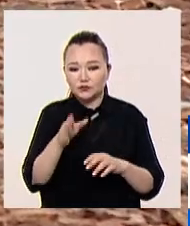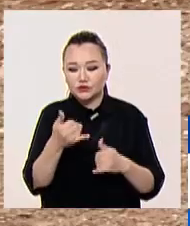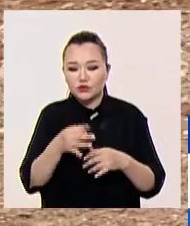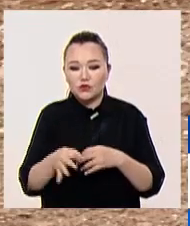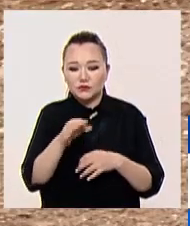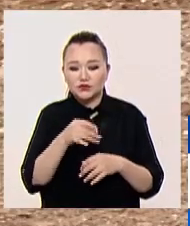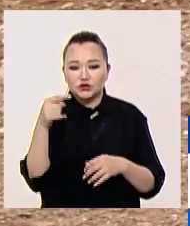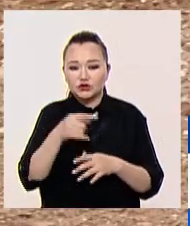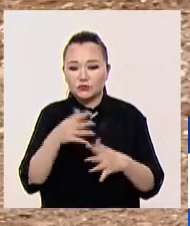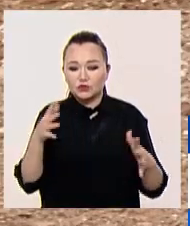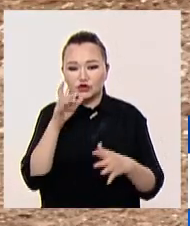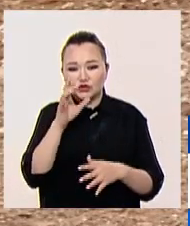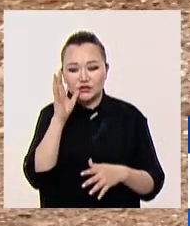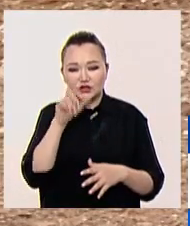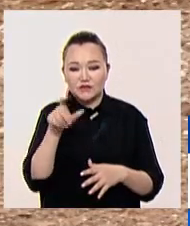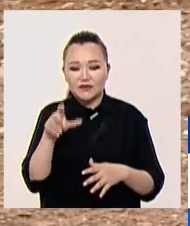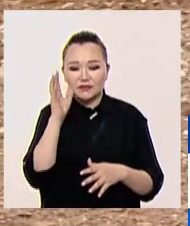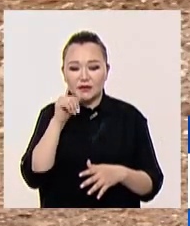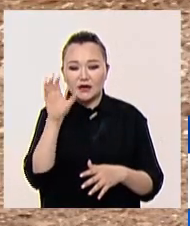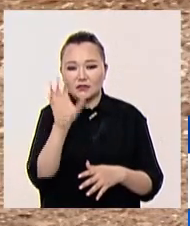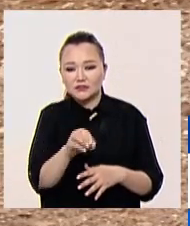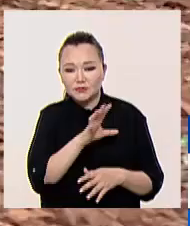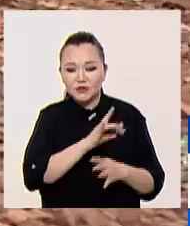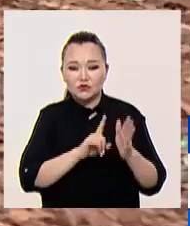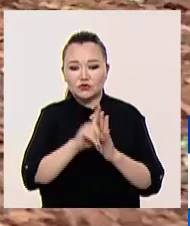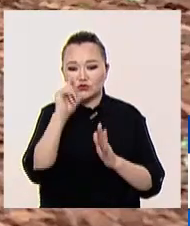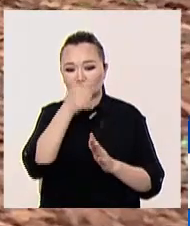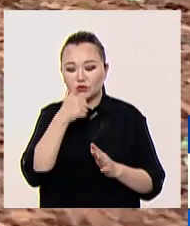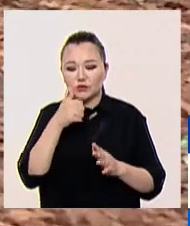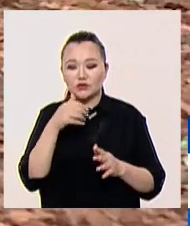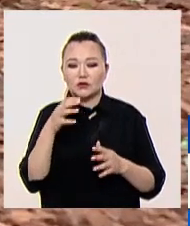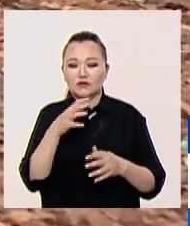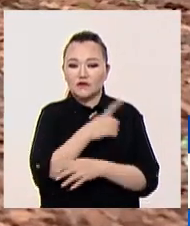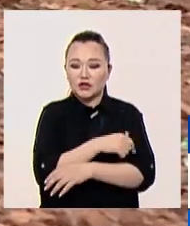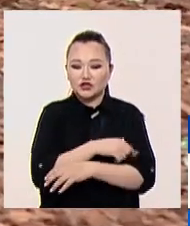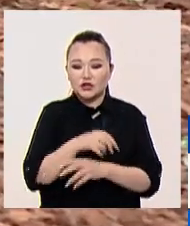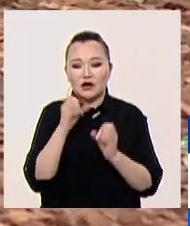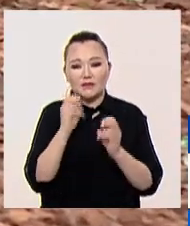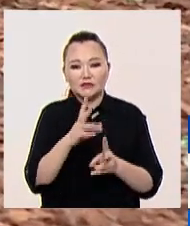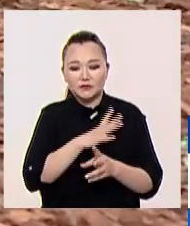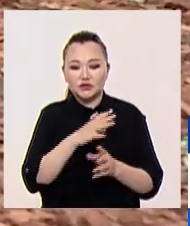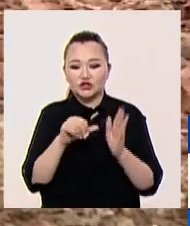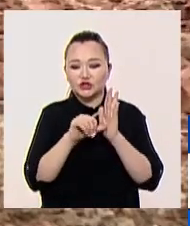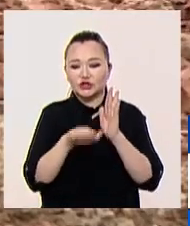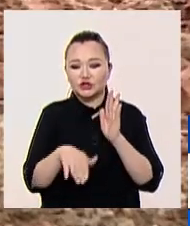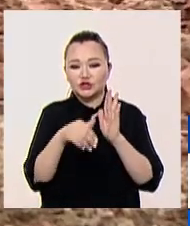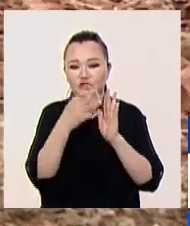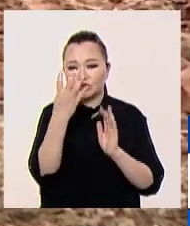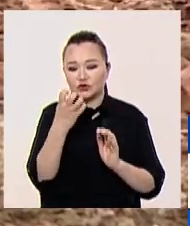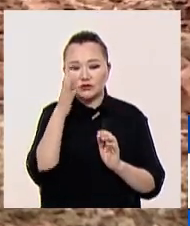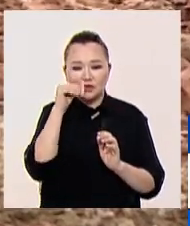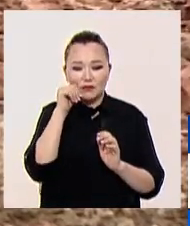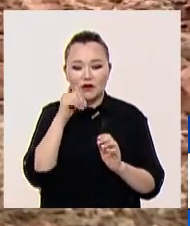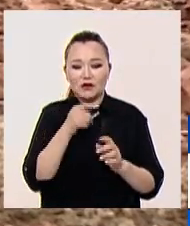облыста мыңнан астам адамды ит қапқан. Ал жыл басталғалы ветеринарлар адамға қауіп төндірген 6400 қаңғыбас